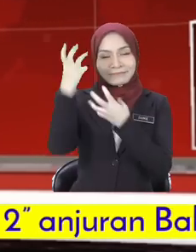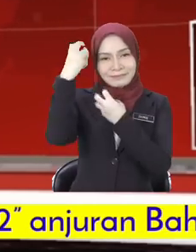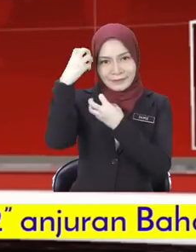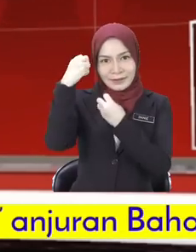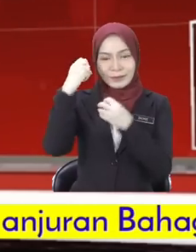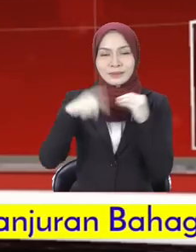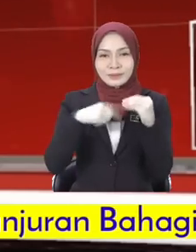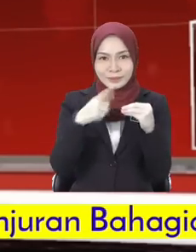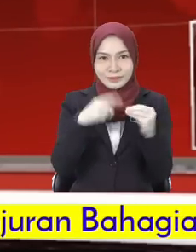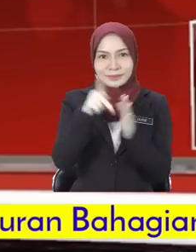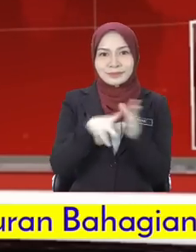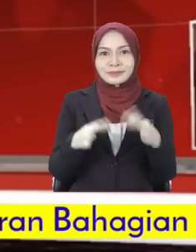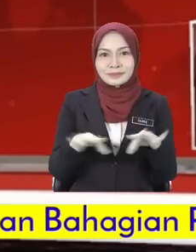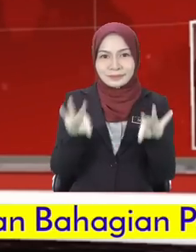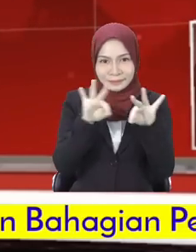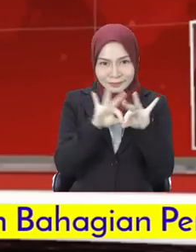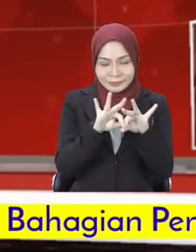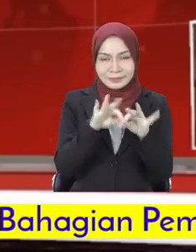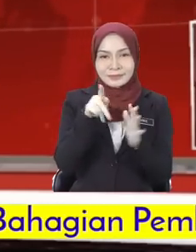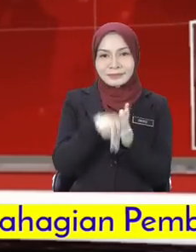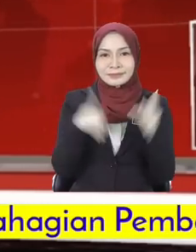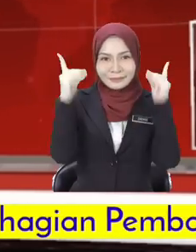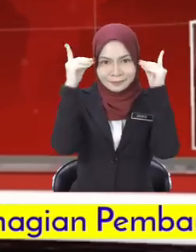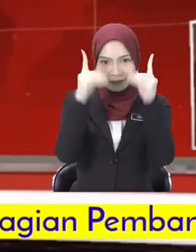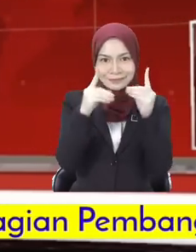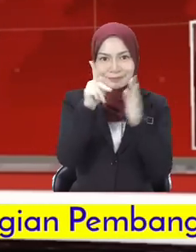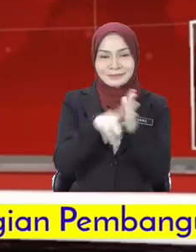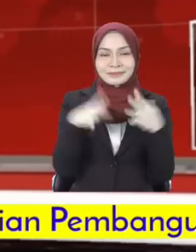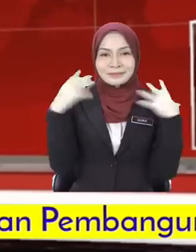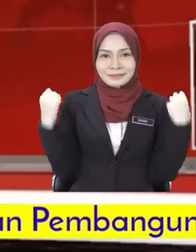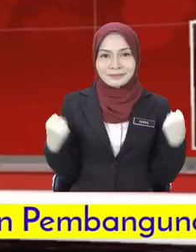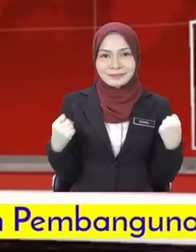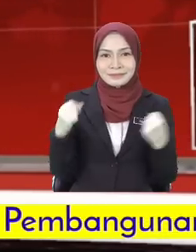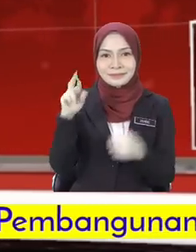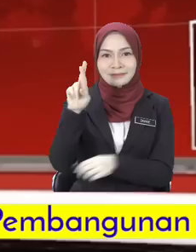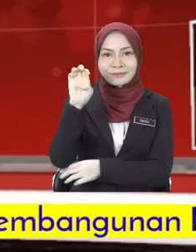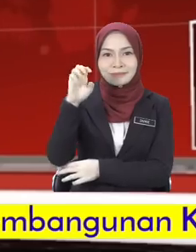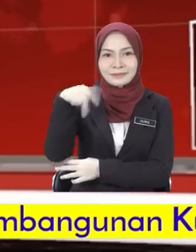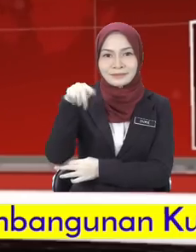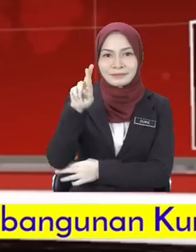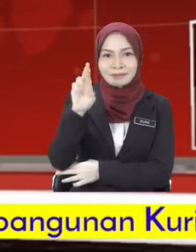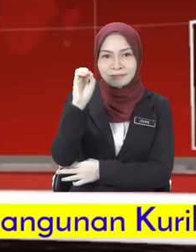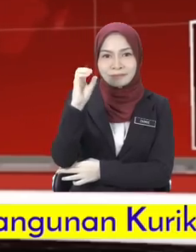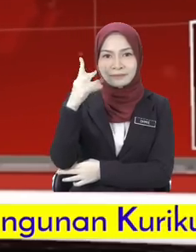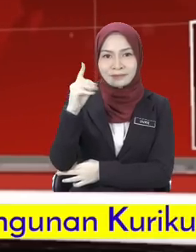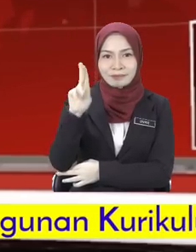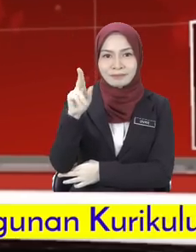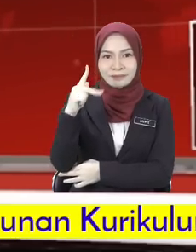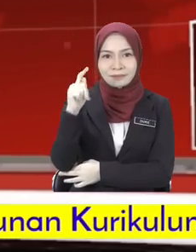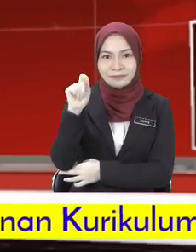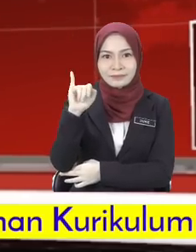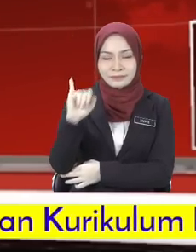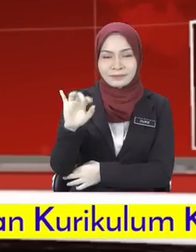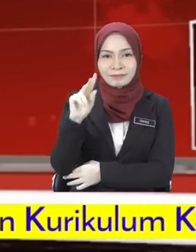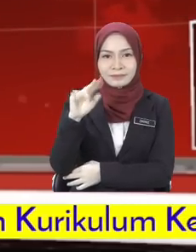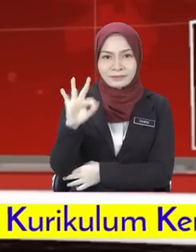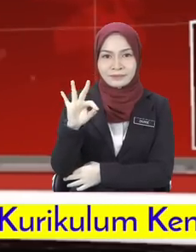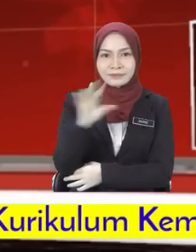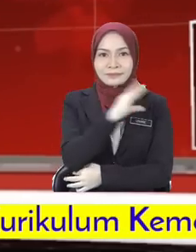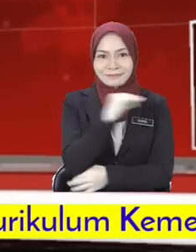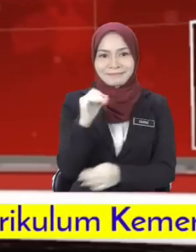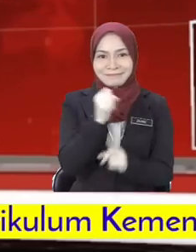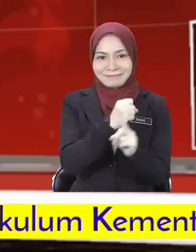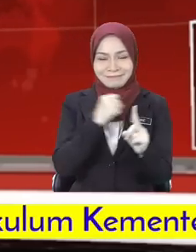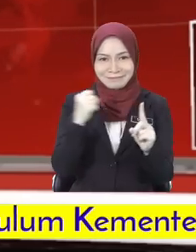kepentingan pendidikan kesehatan reprodactive dan sosial bios kepada murid-murid guru dan